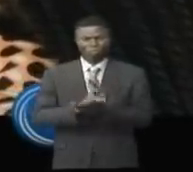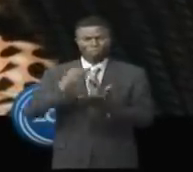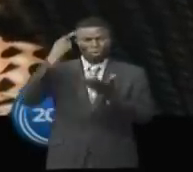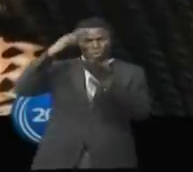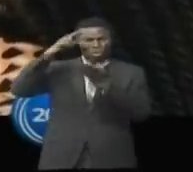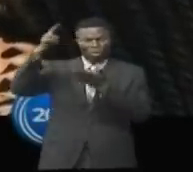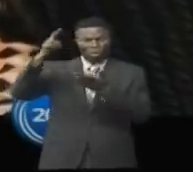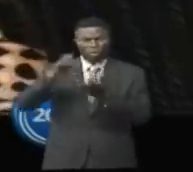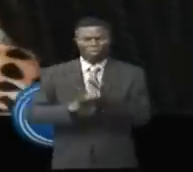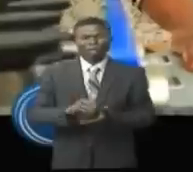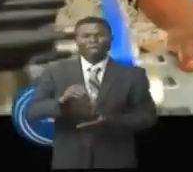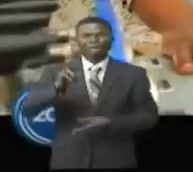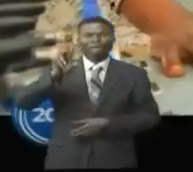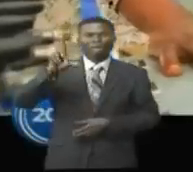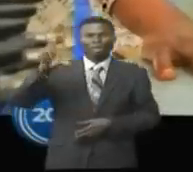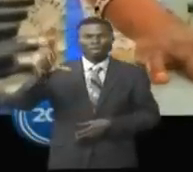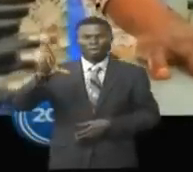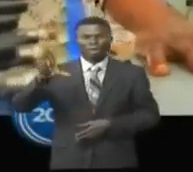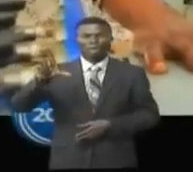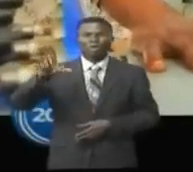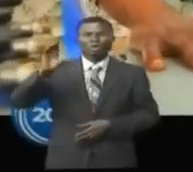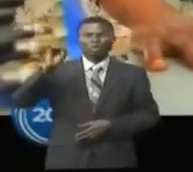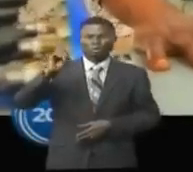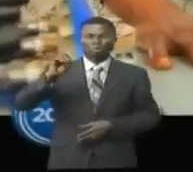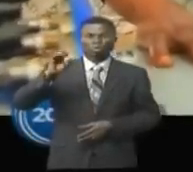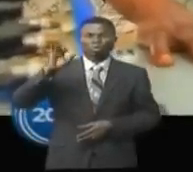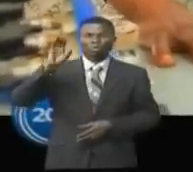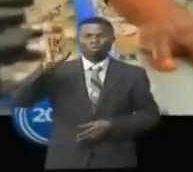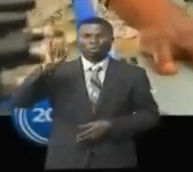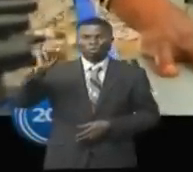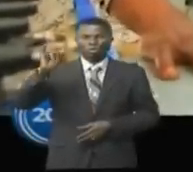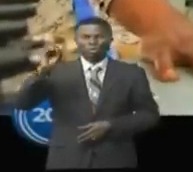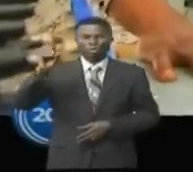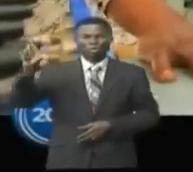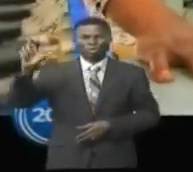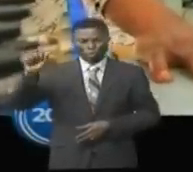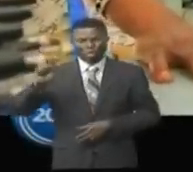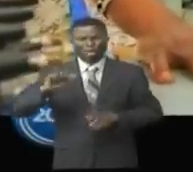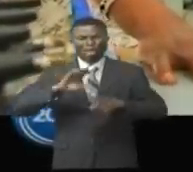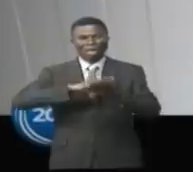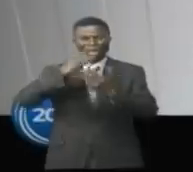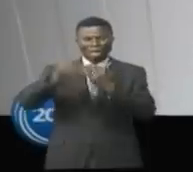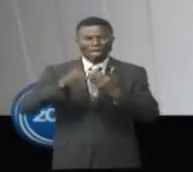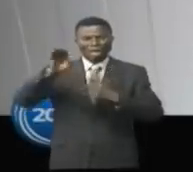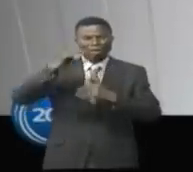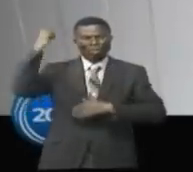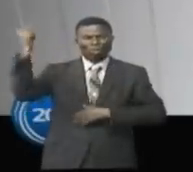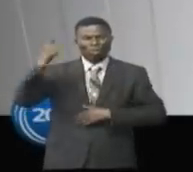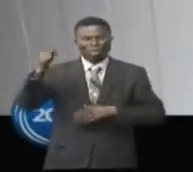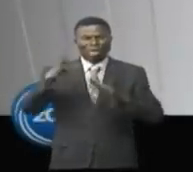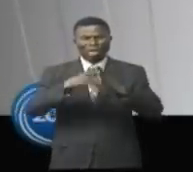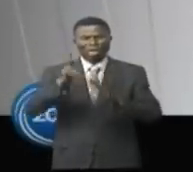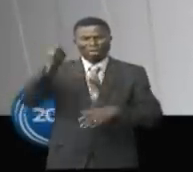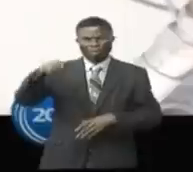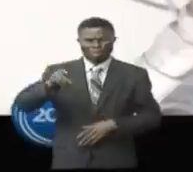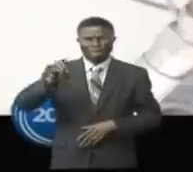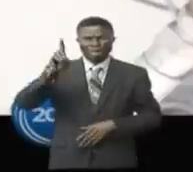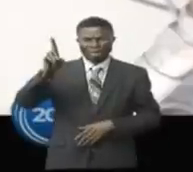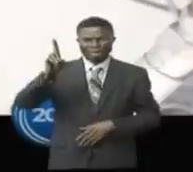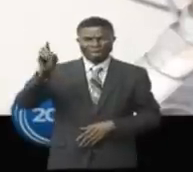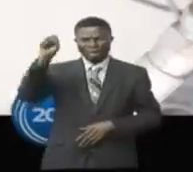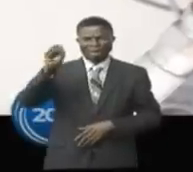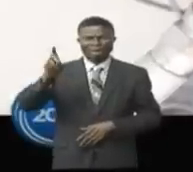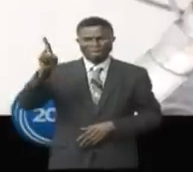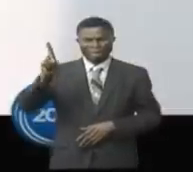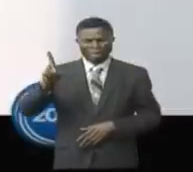de Loyola au Congo pour créer ce projet avec comme partenaire la Banque mondiale et la PDSS. Pour